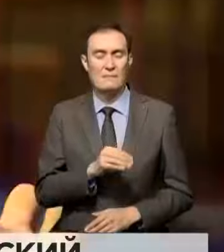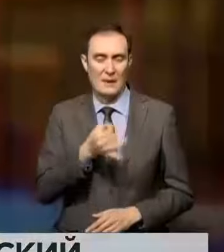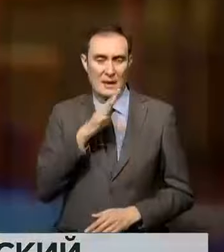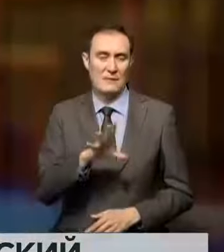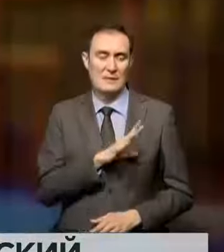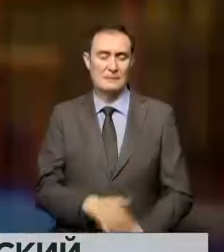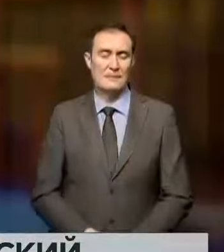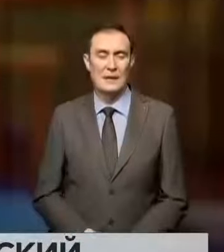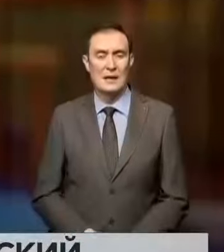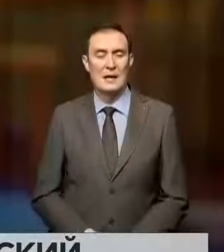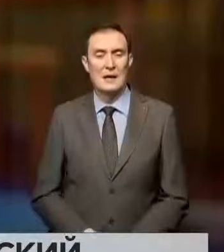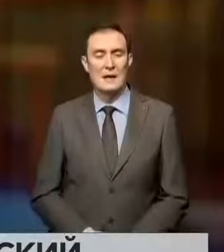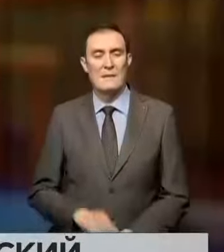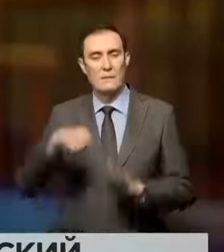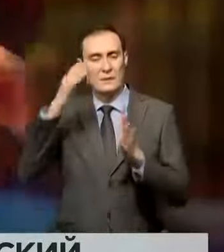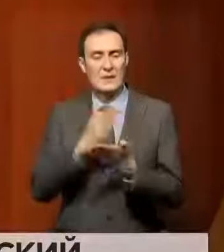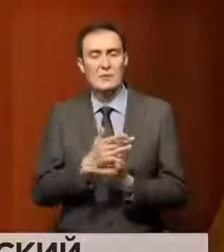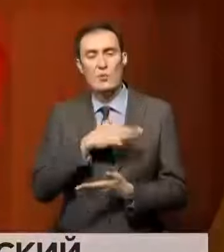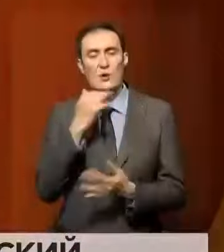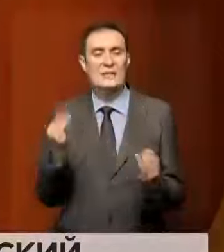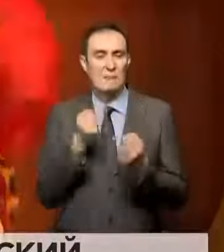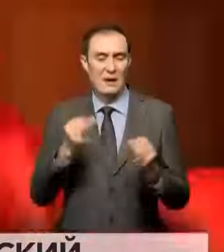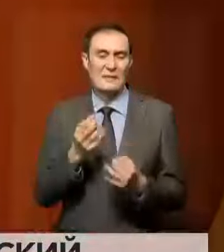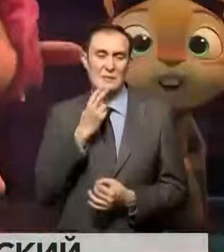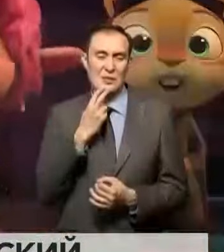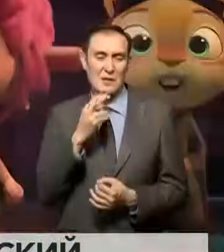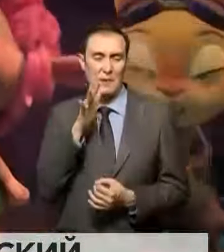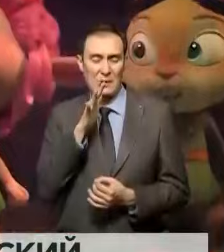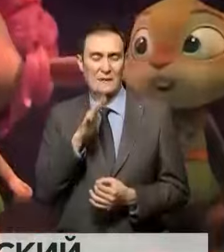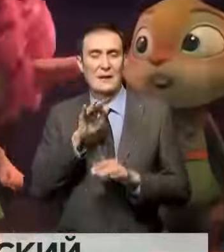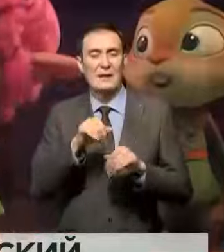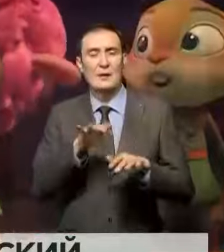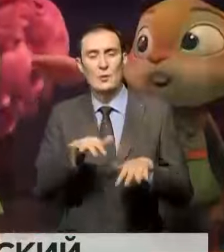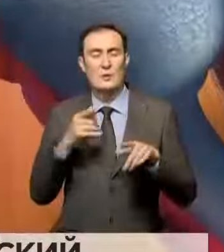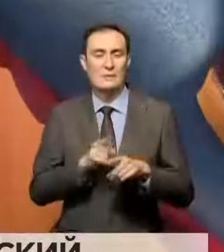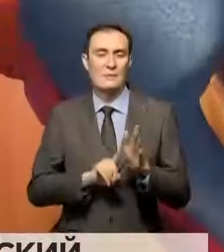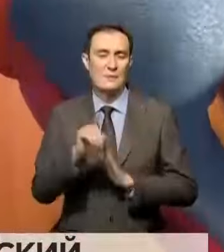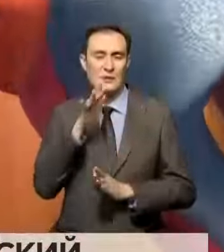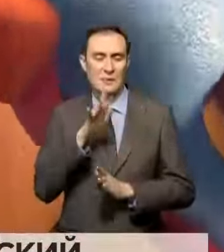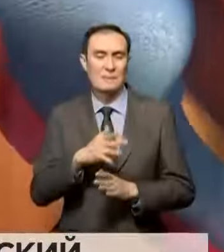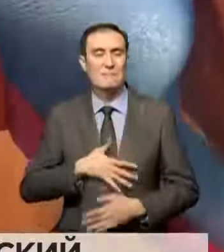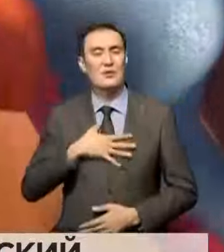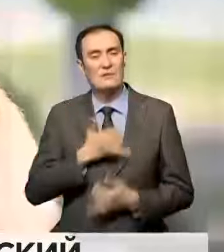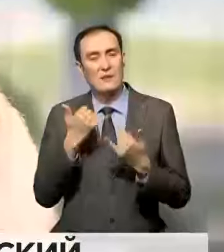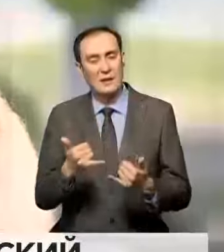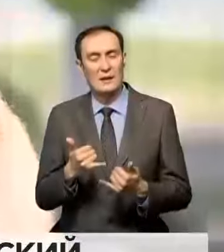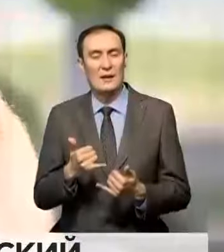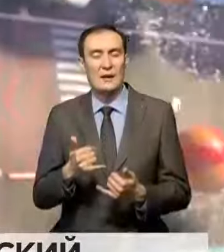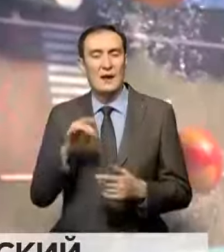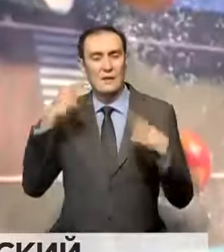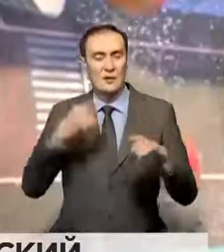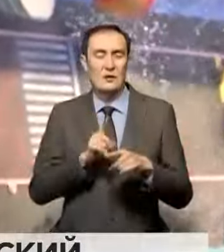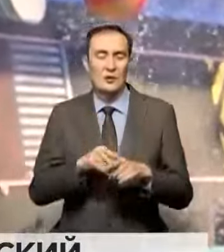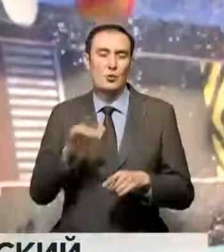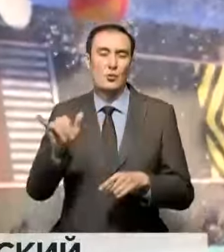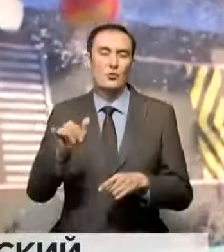понравится. К слову, в картине имеются множество забавных и смешных моментов. Зритель с первой же минуты начинает сопереживать главной героине и надеется,